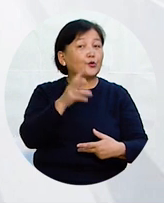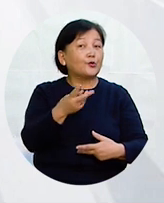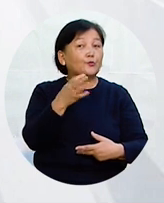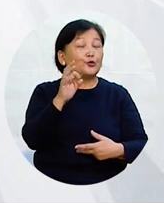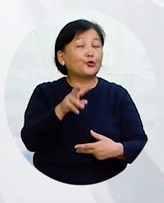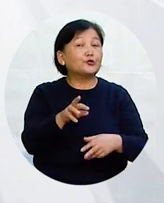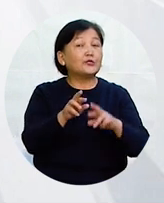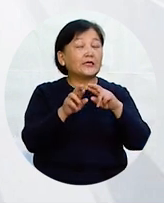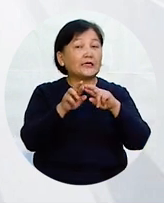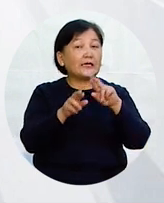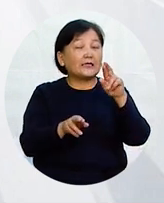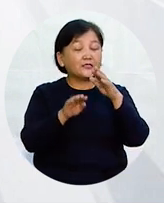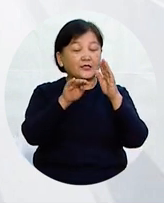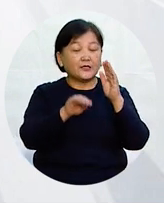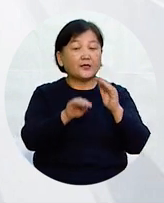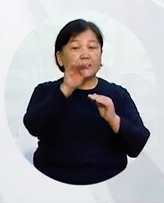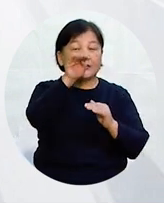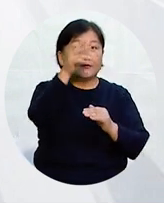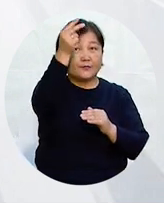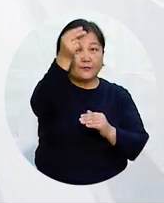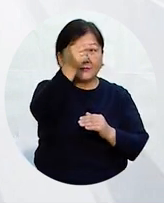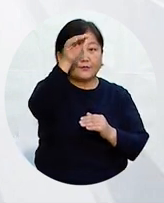нь залгаад бичээ.